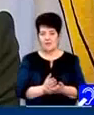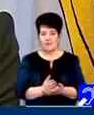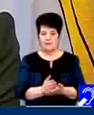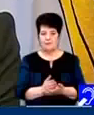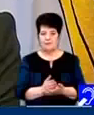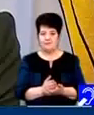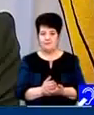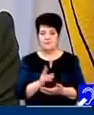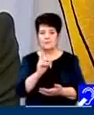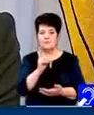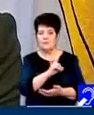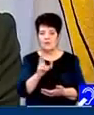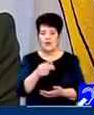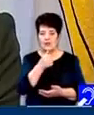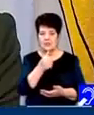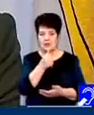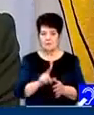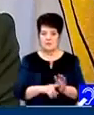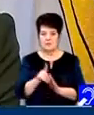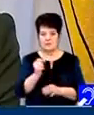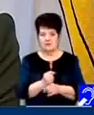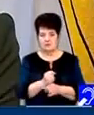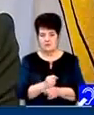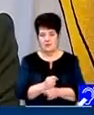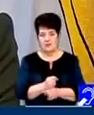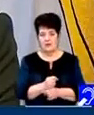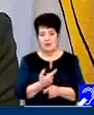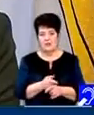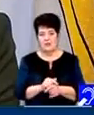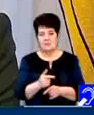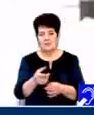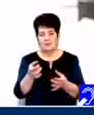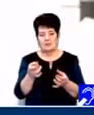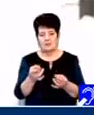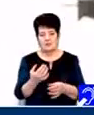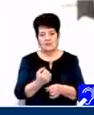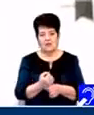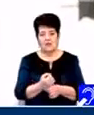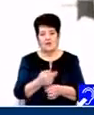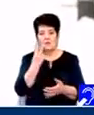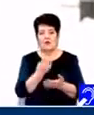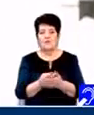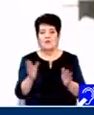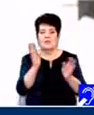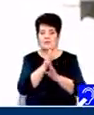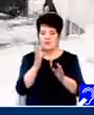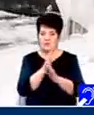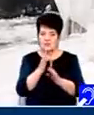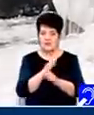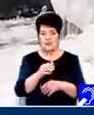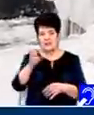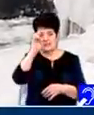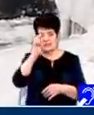trabant cu care încercăm să mergem la viteza Mercedesului, ceea ce este practic imposibil. Potrivit datelor Serviciului